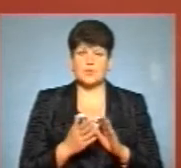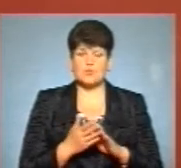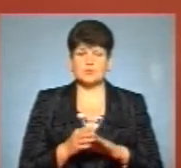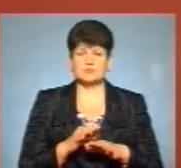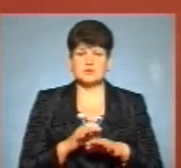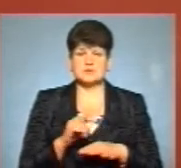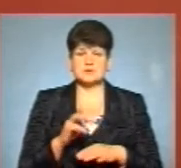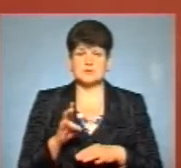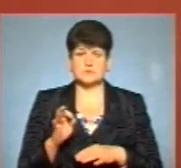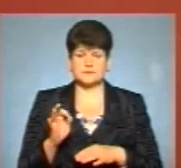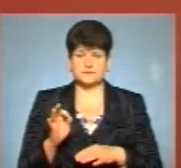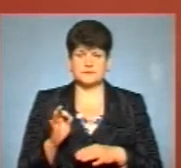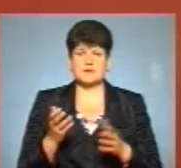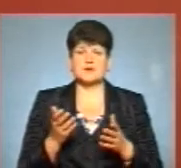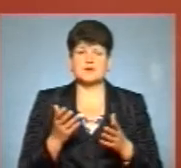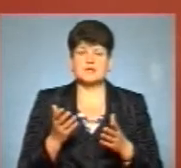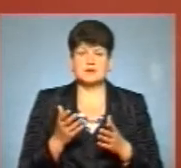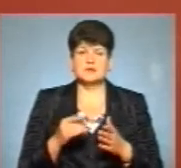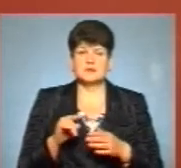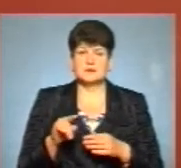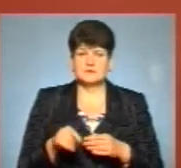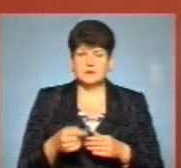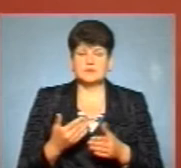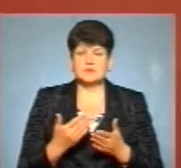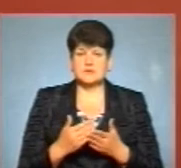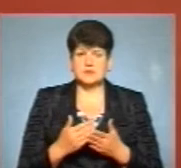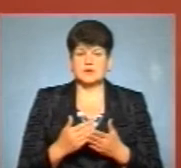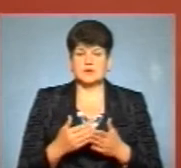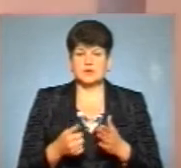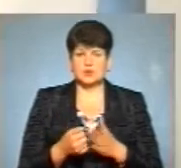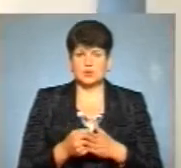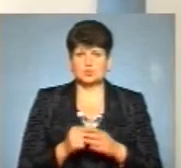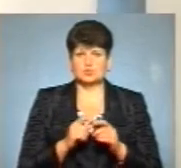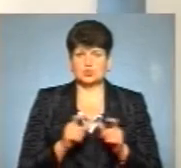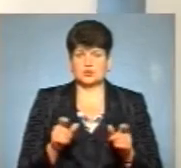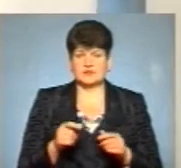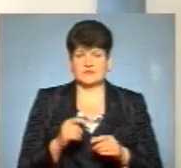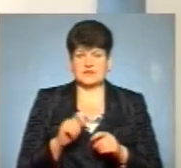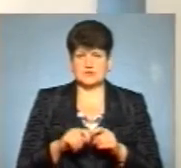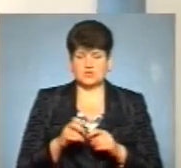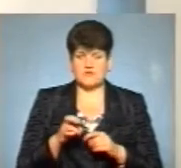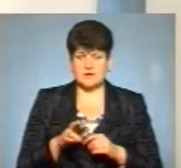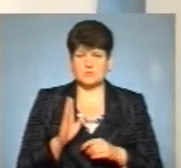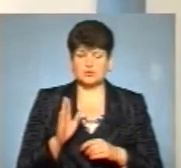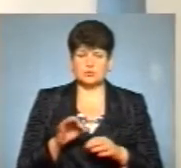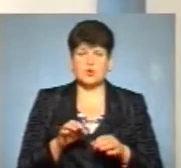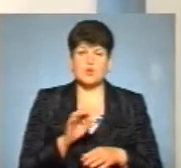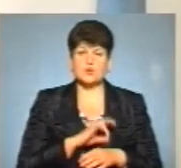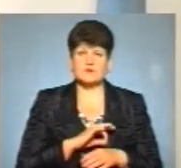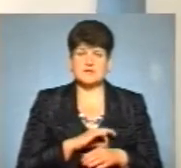проходження ЗНО. Які епідвимоги є до пунктів тестування? Ми будемо користуватися